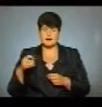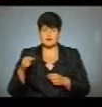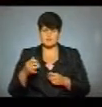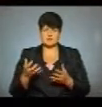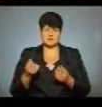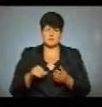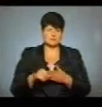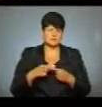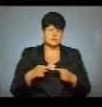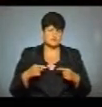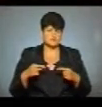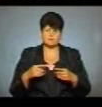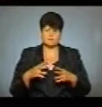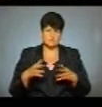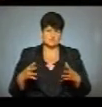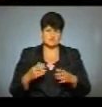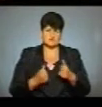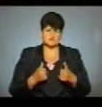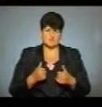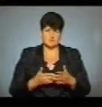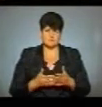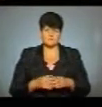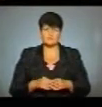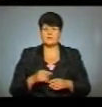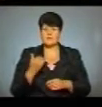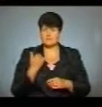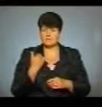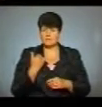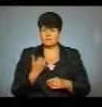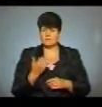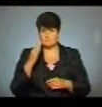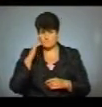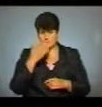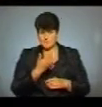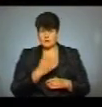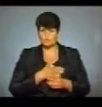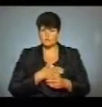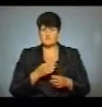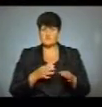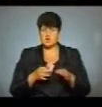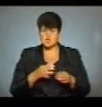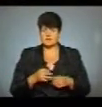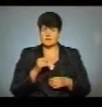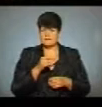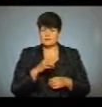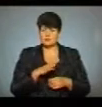Василя Іванишина. Розповідає про нього. Він любив шашки, він був